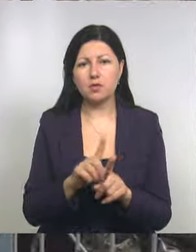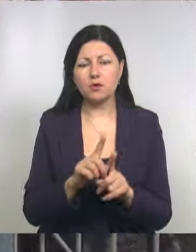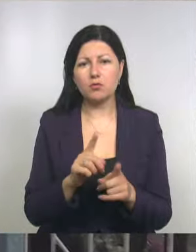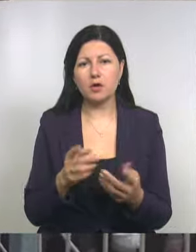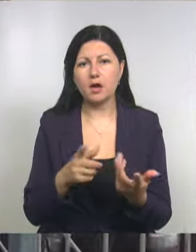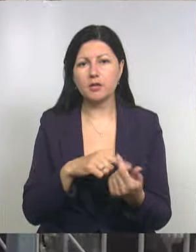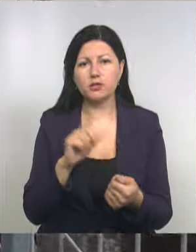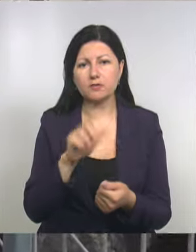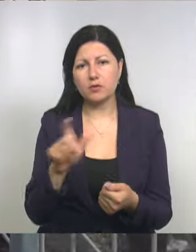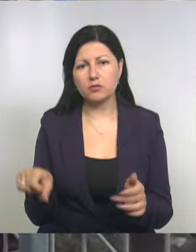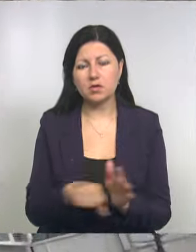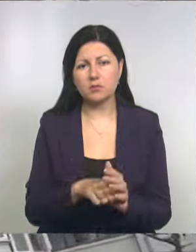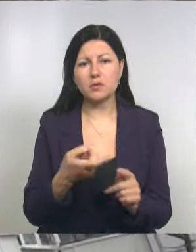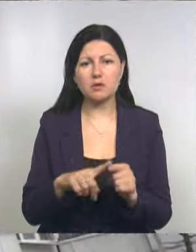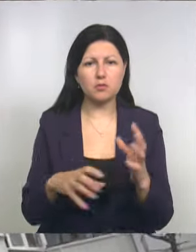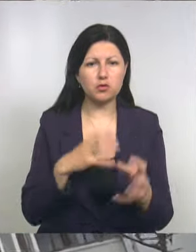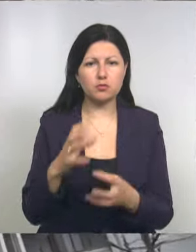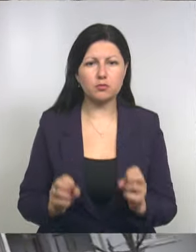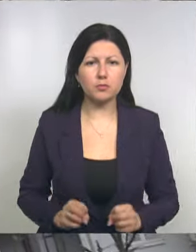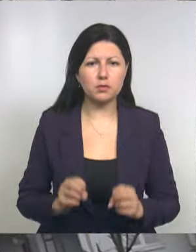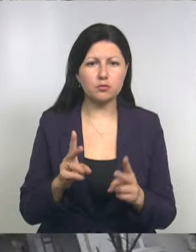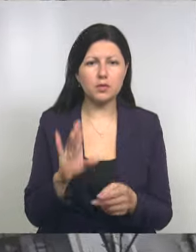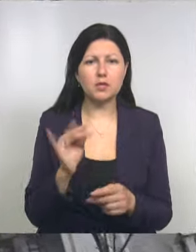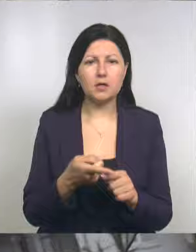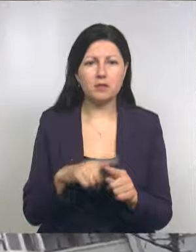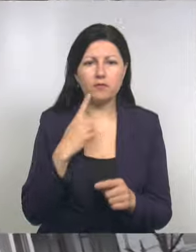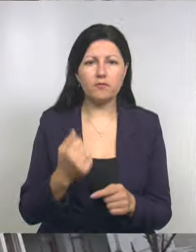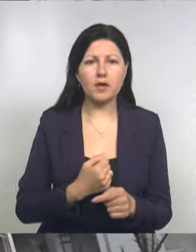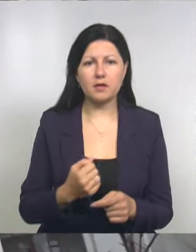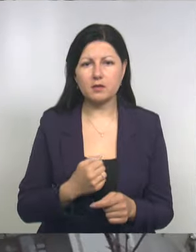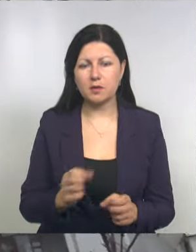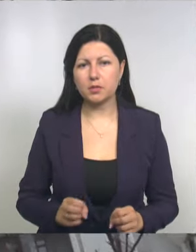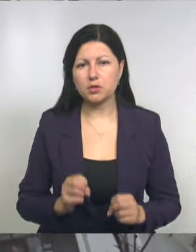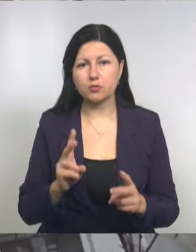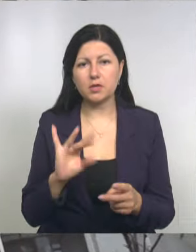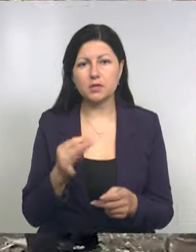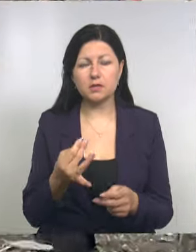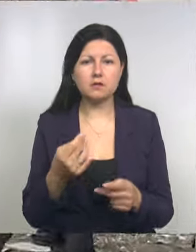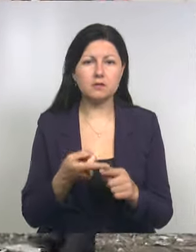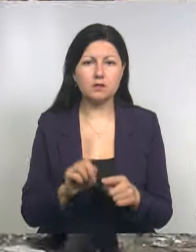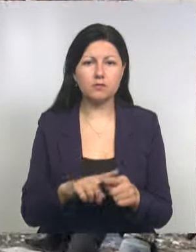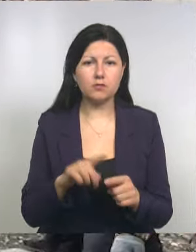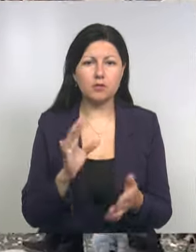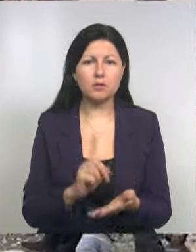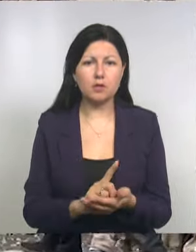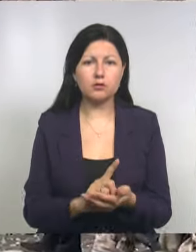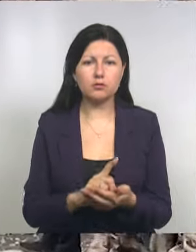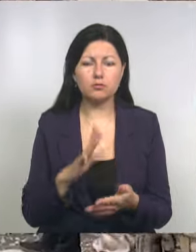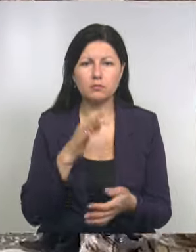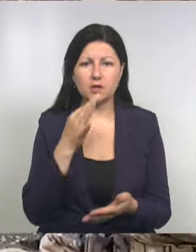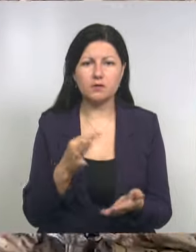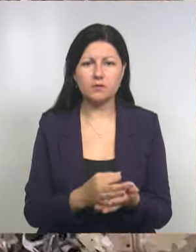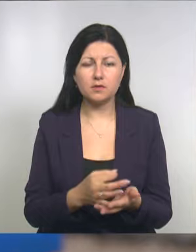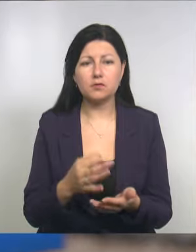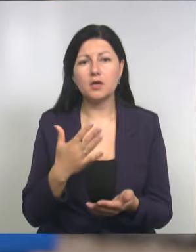людей гибнет, это международное преступление. И это военное преступление. И, соответственно, как бы за него должна наступать ответственность. То есть в